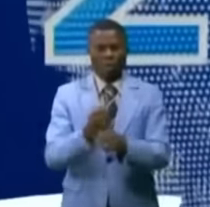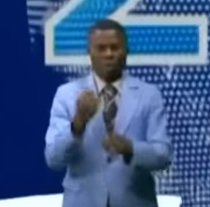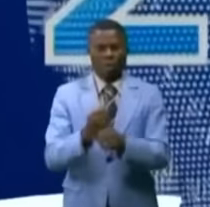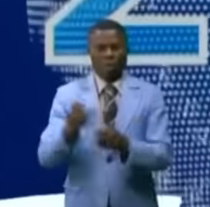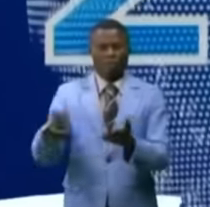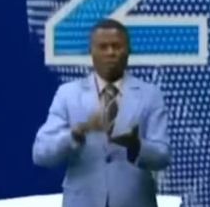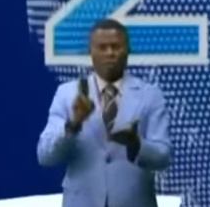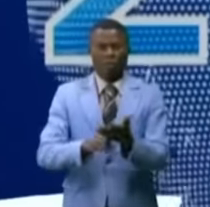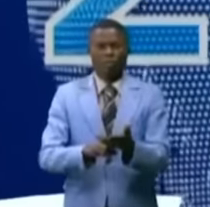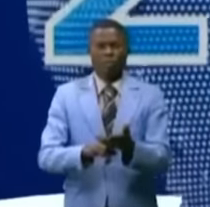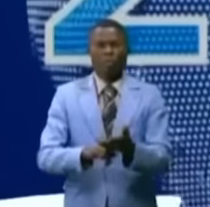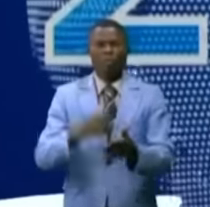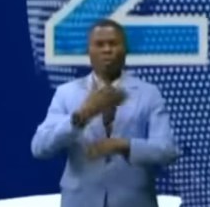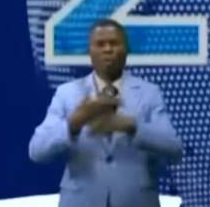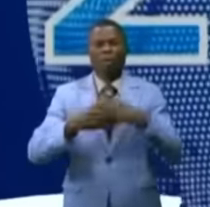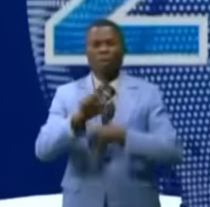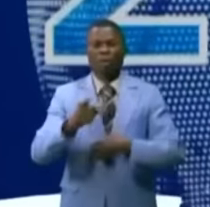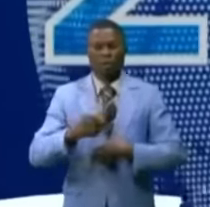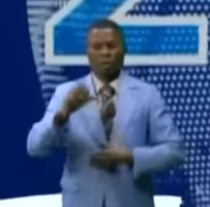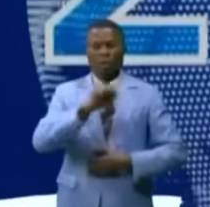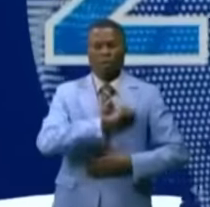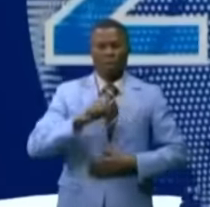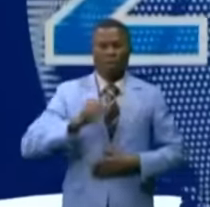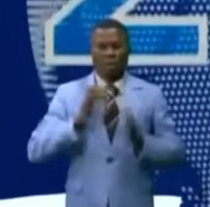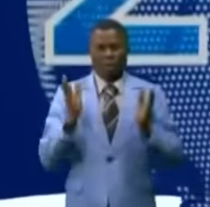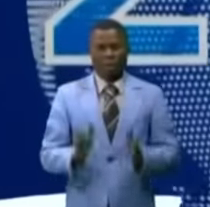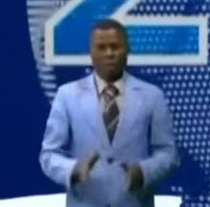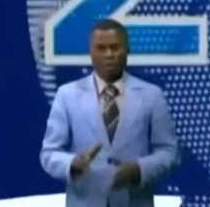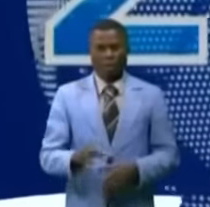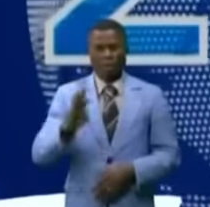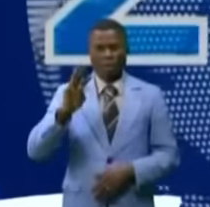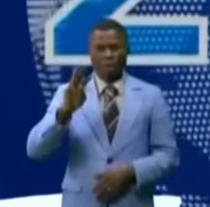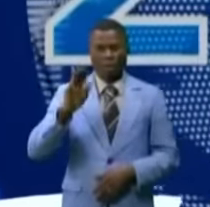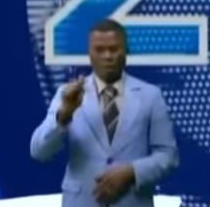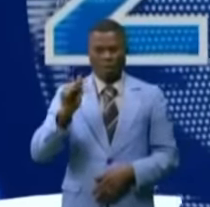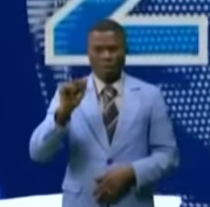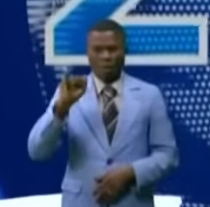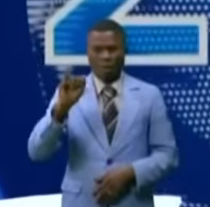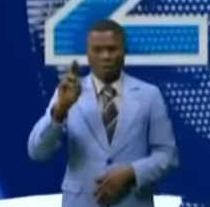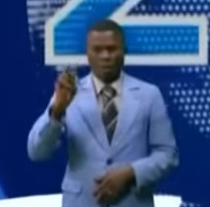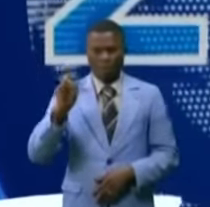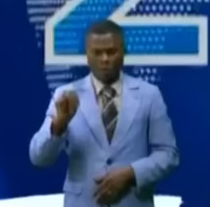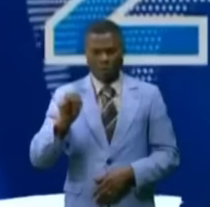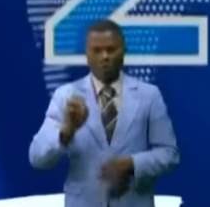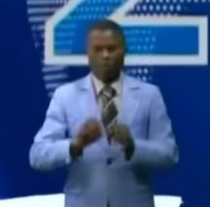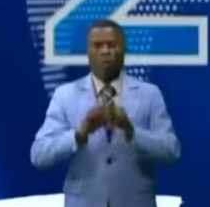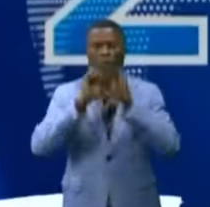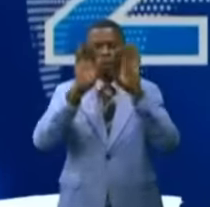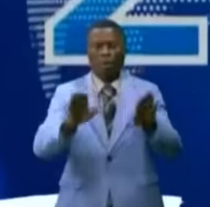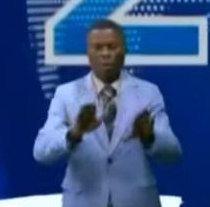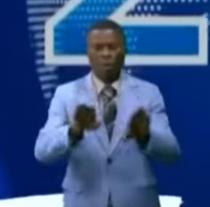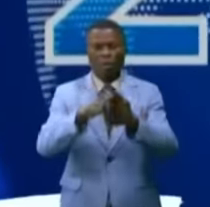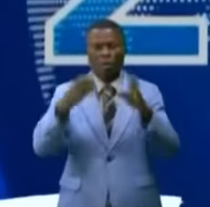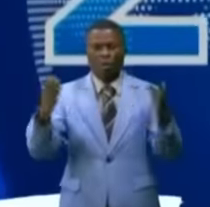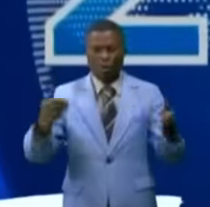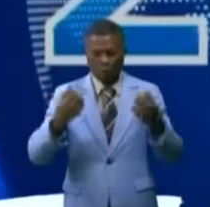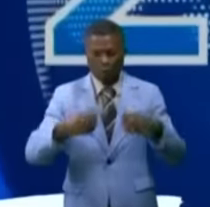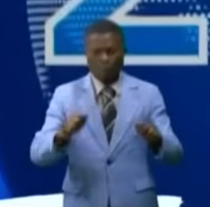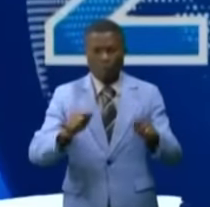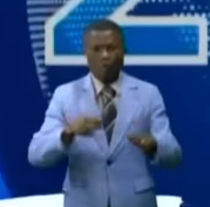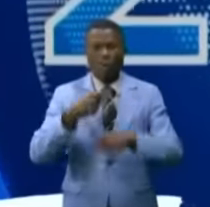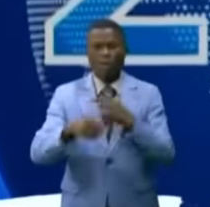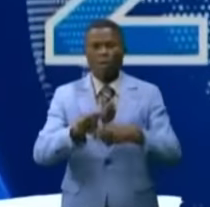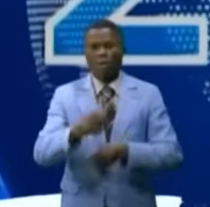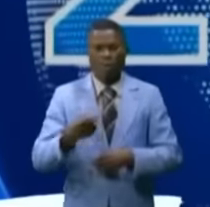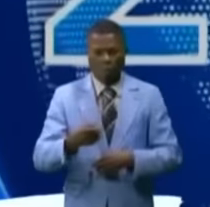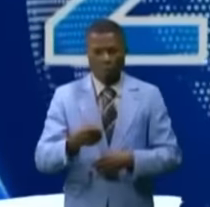la signature de l'honorable sénateur Aimé Patience Mangiadi. L'inauguration de cet édifice a été effectuée par Jonathan